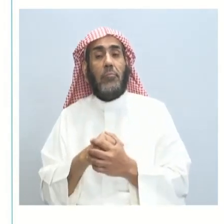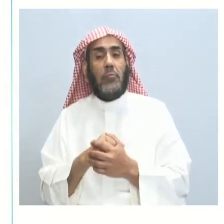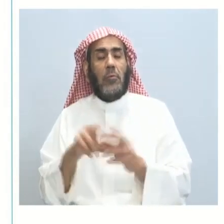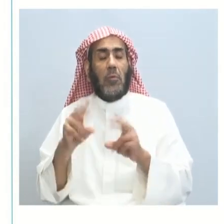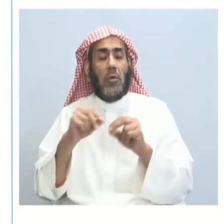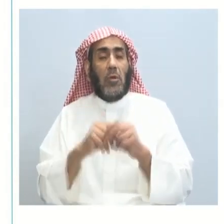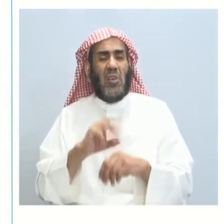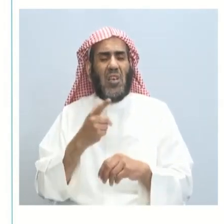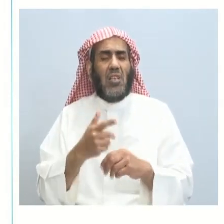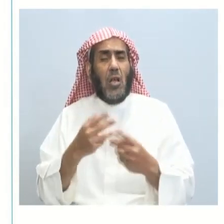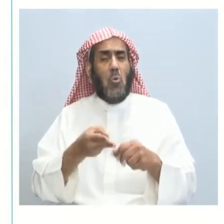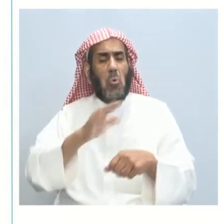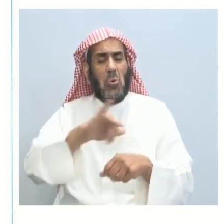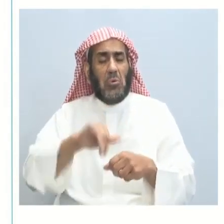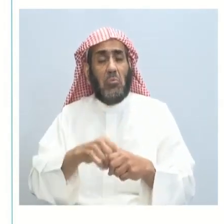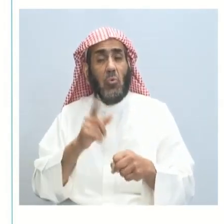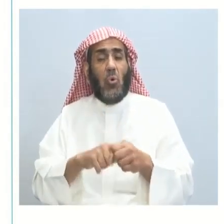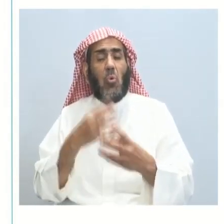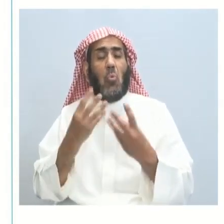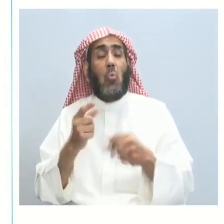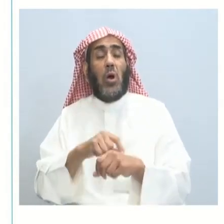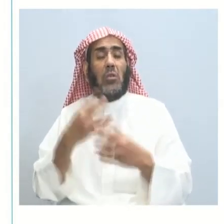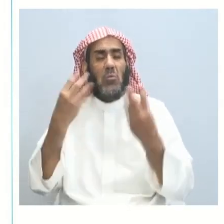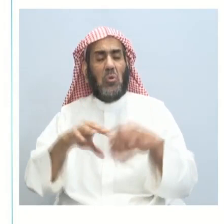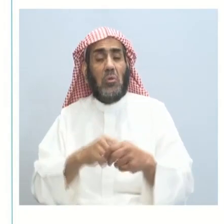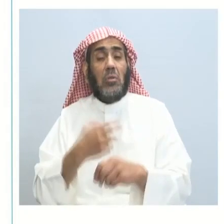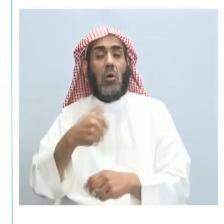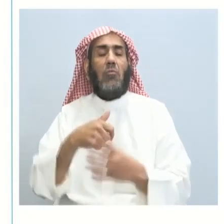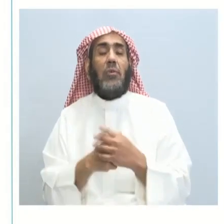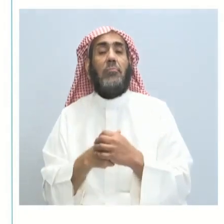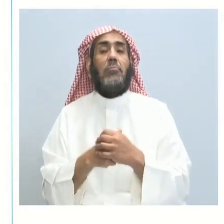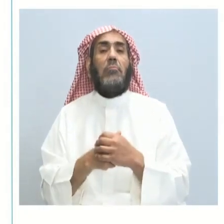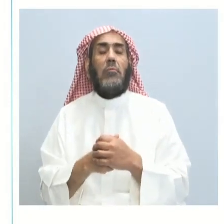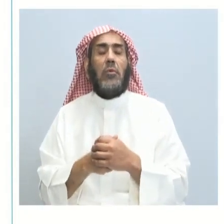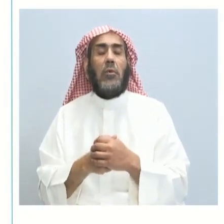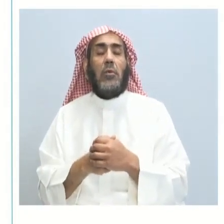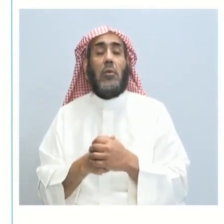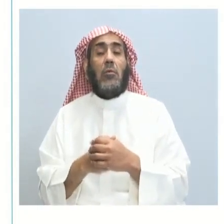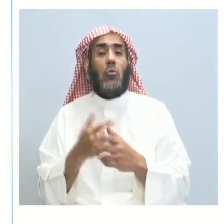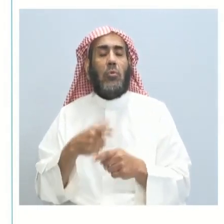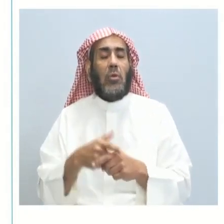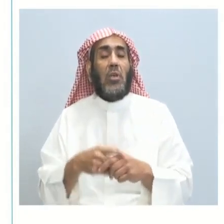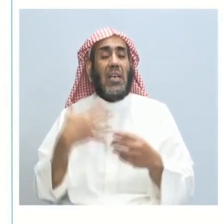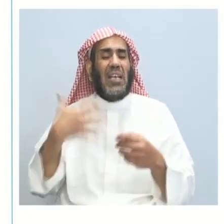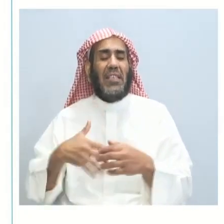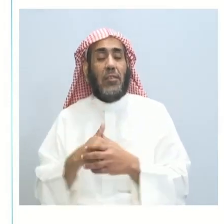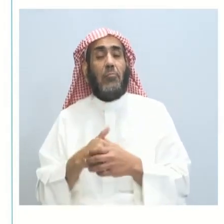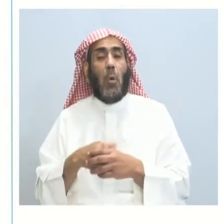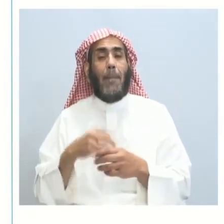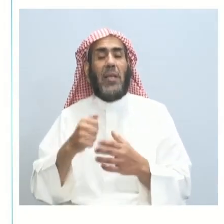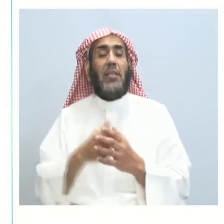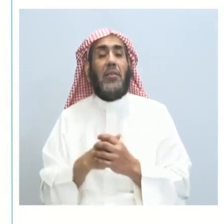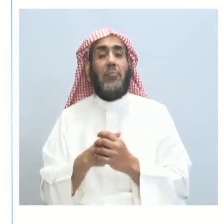كما ذكرنا قد لا يعود وبالتالي كل وقت يهدر هو عباره عن تكلفه كذلك وبالتالي يعتبر ايضا خساره